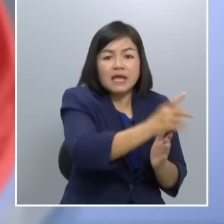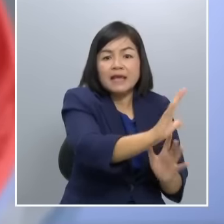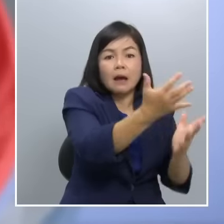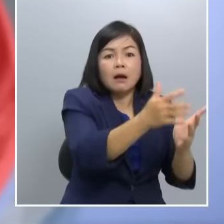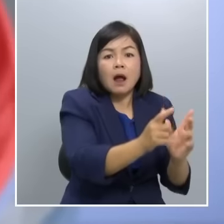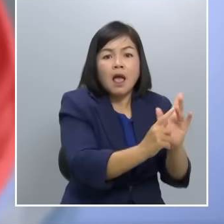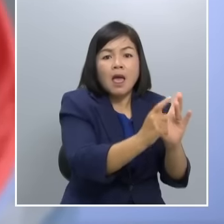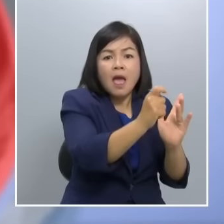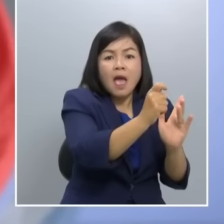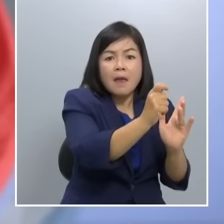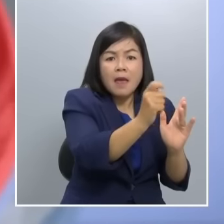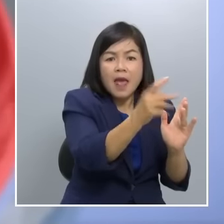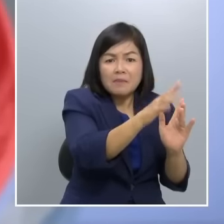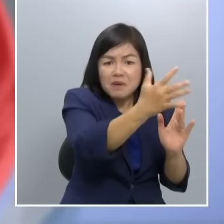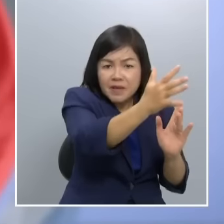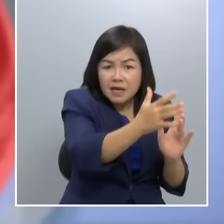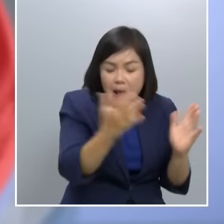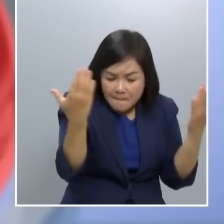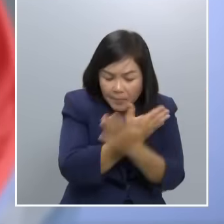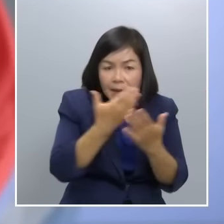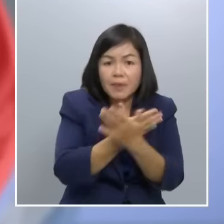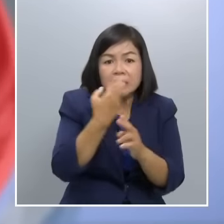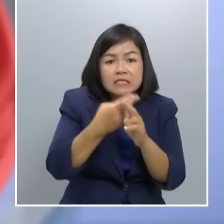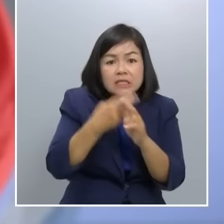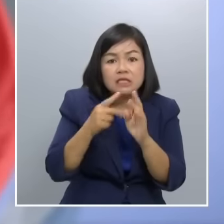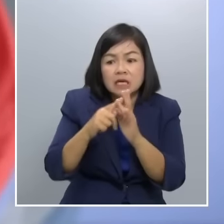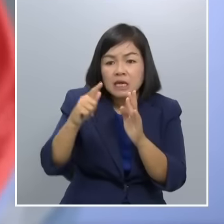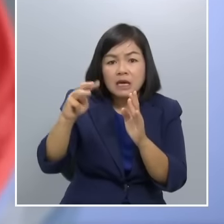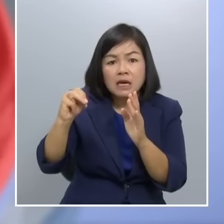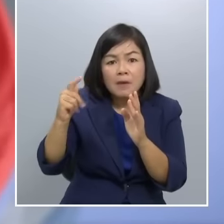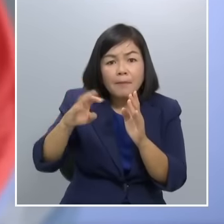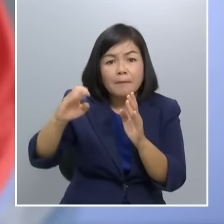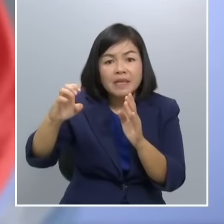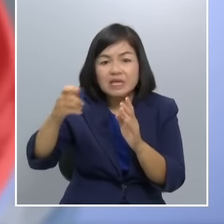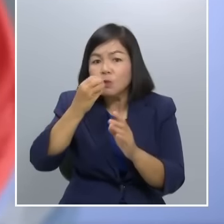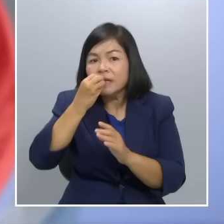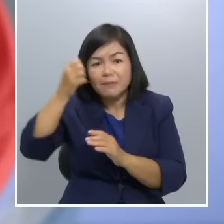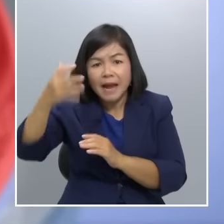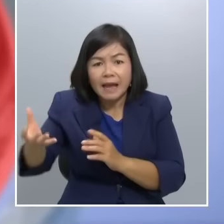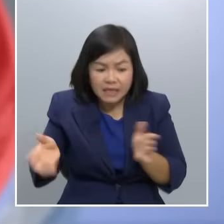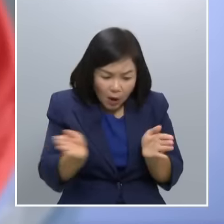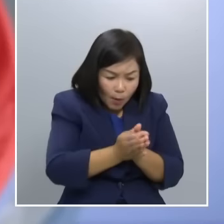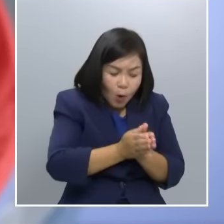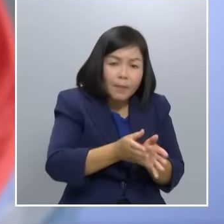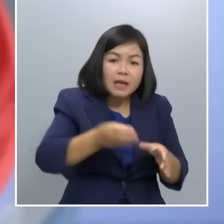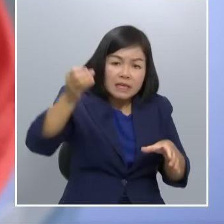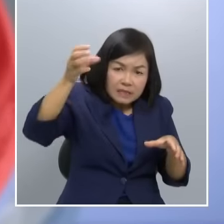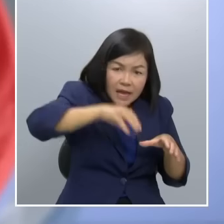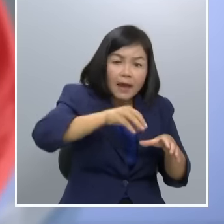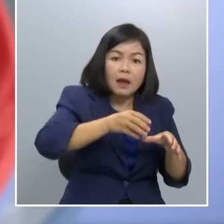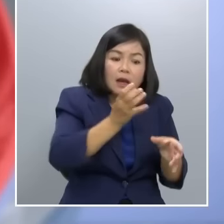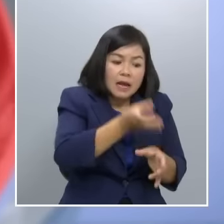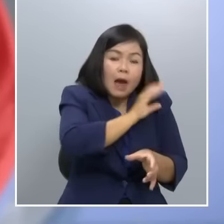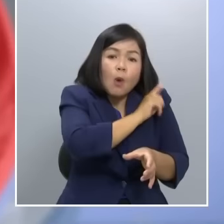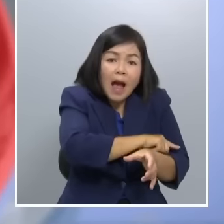อืประเด็นอยู่ตรงนี้ใช่ใช่มั้ยคเหมือนเอาเม็ดทิลมาผสมให้คนกินคุณผู้ชมครับอืคุณผู้ชมคุณผู้ชมนึก